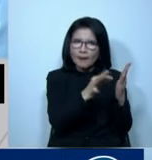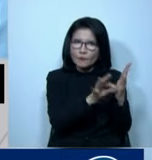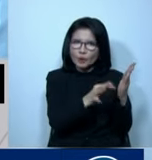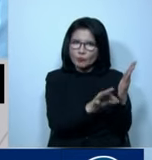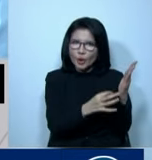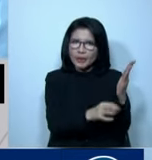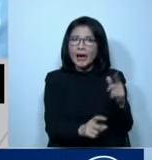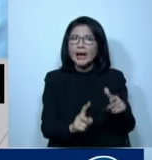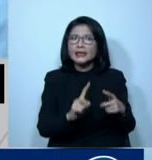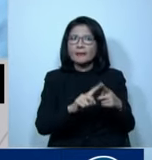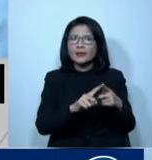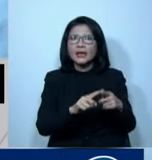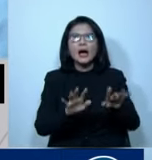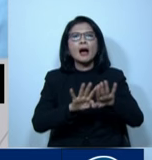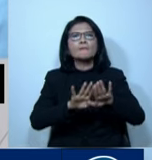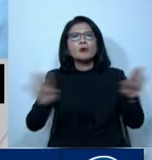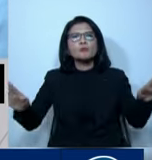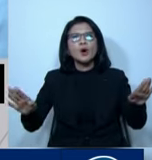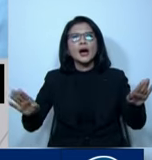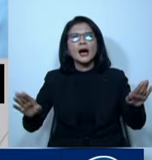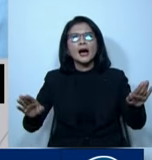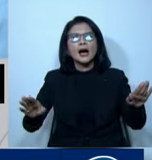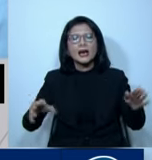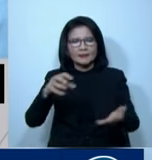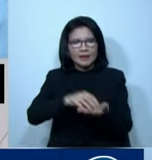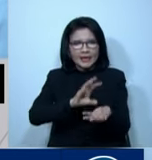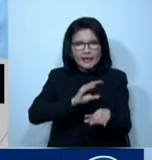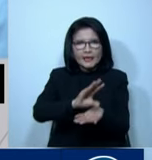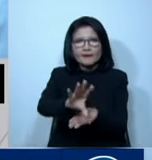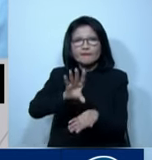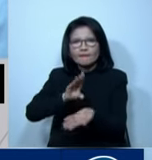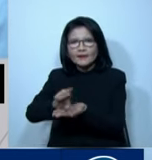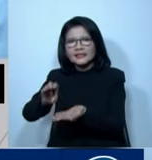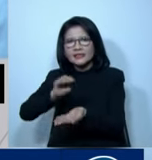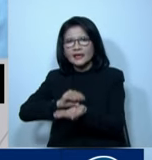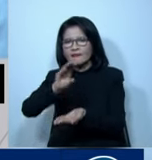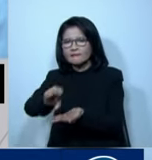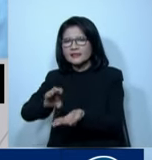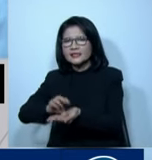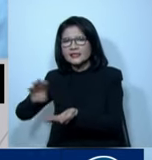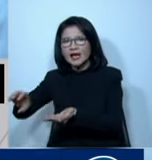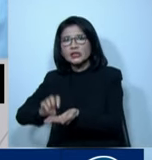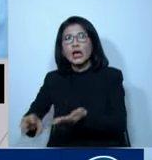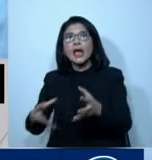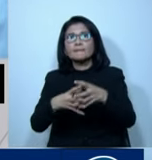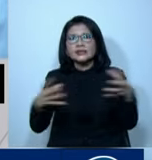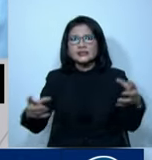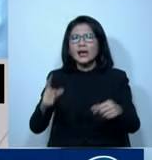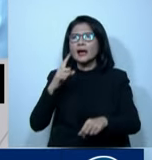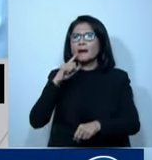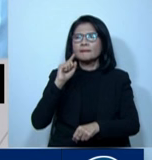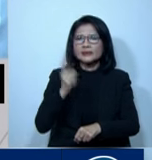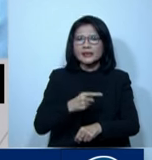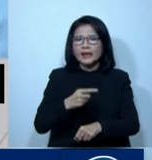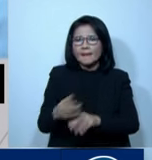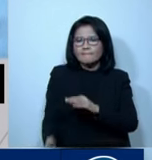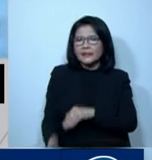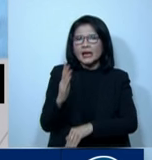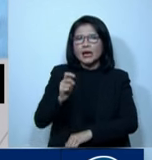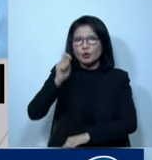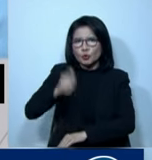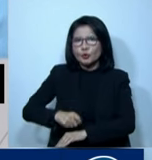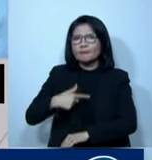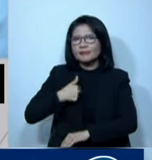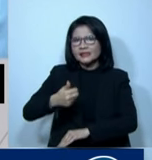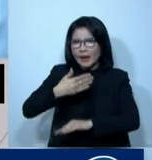pertama adalah membuka ruang investasi yang cukup besar dengan cara memastikan penegakan hukumnya